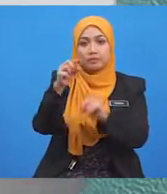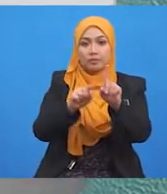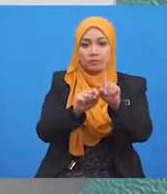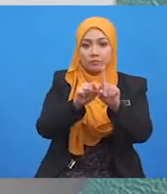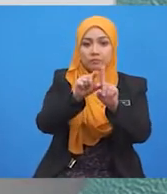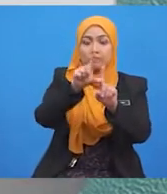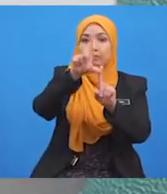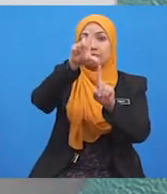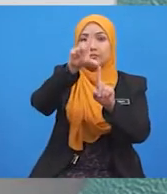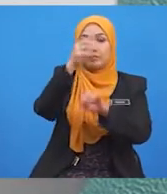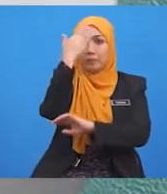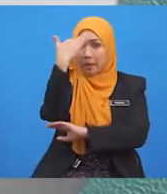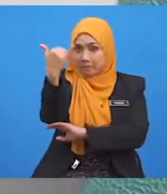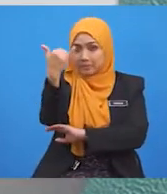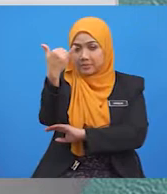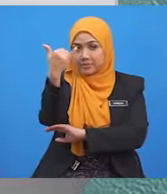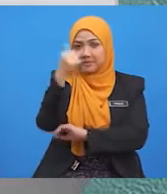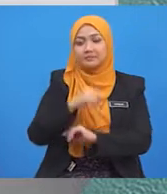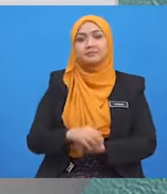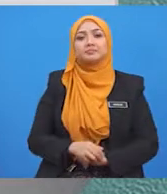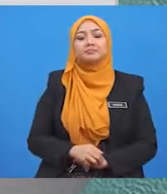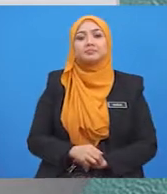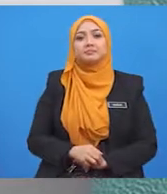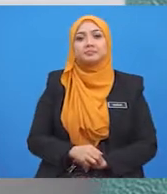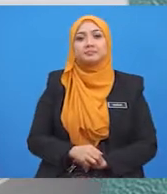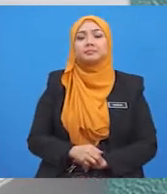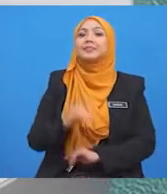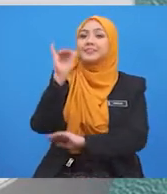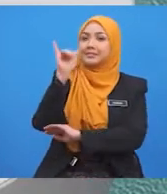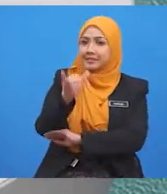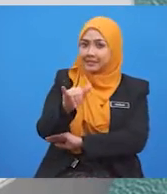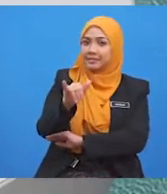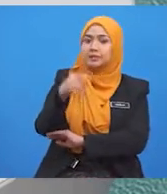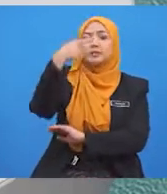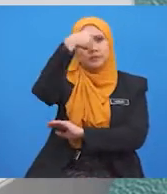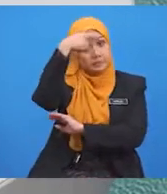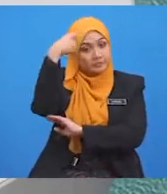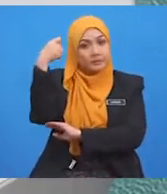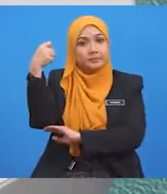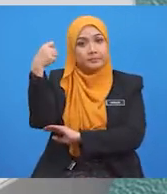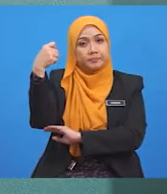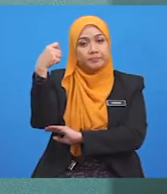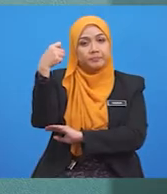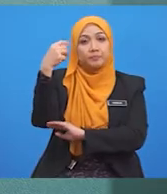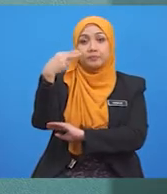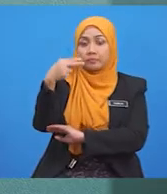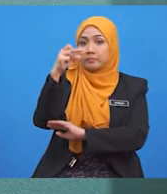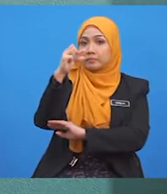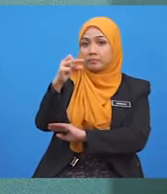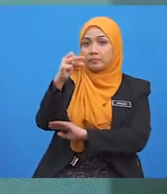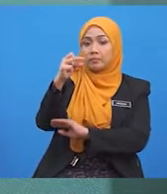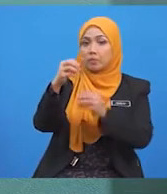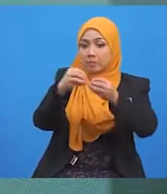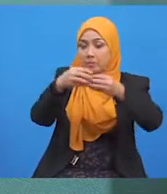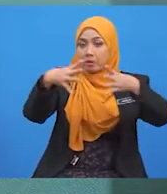Faras bakteri akan menurun Mengapa tidak Hai tepat